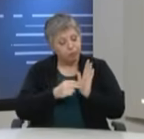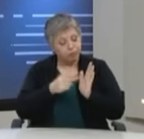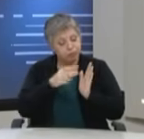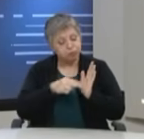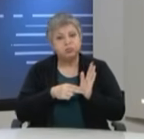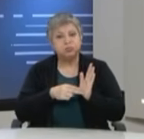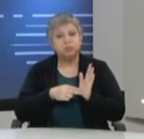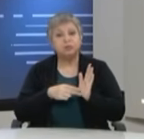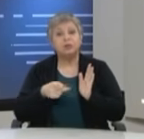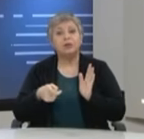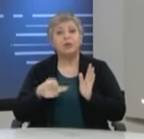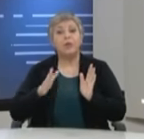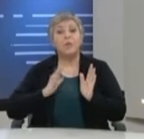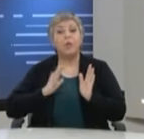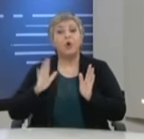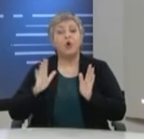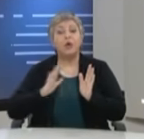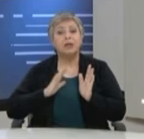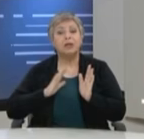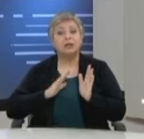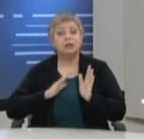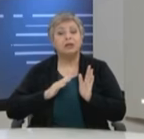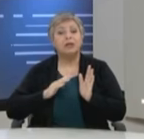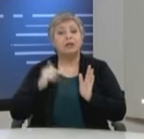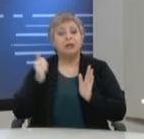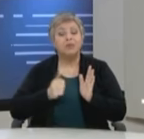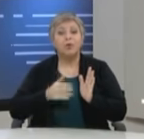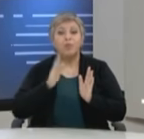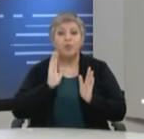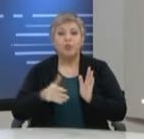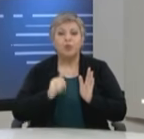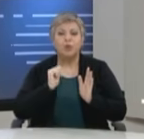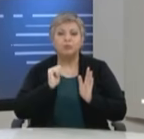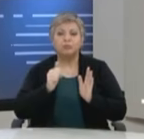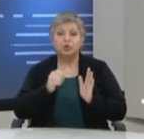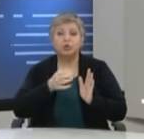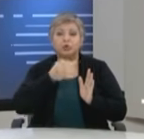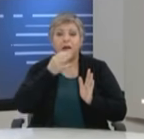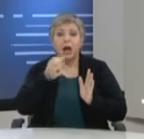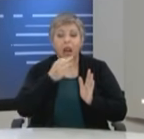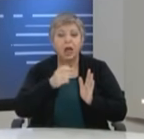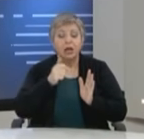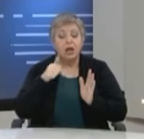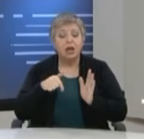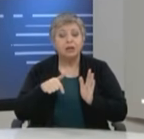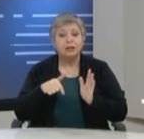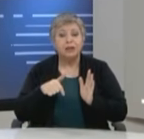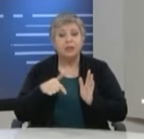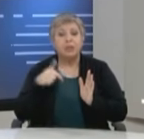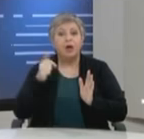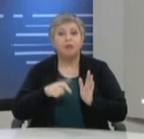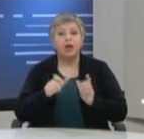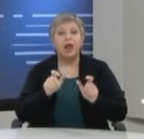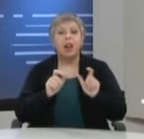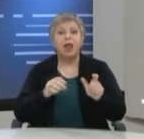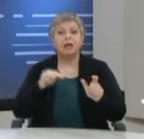στους πολίτες αυτούς το δικαίωμα να προσδιορίζονται επίσημα και νομικά πια ως Μακεδόνες. Και έτσι